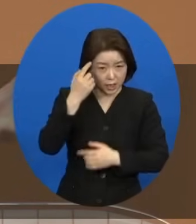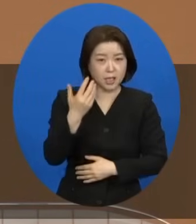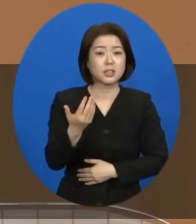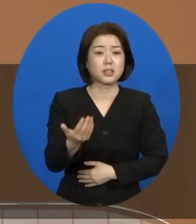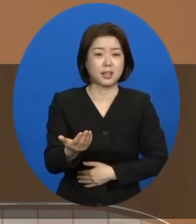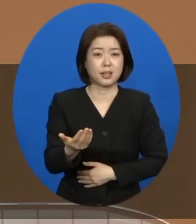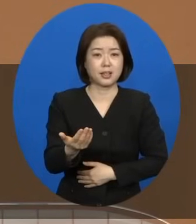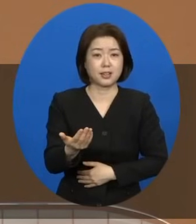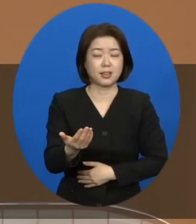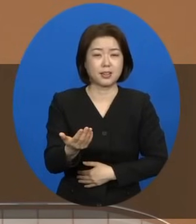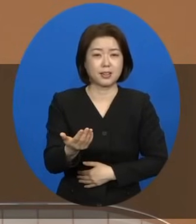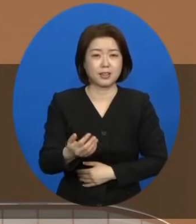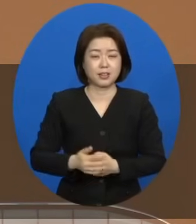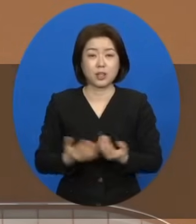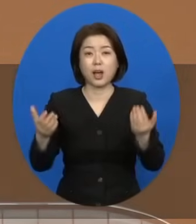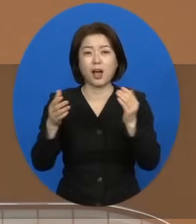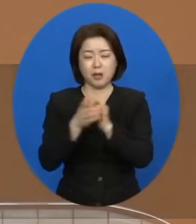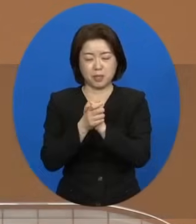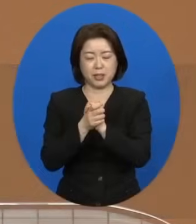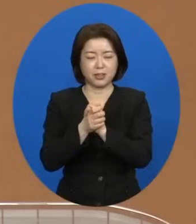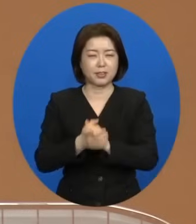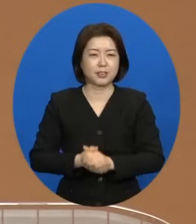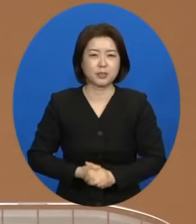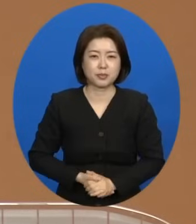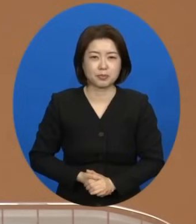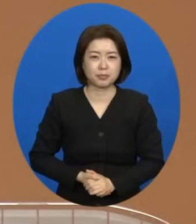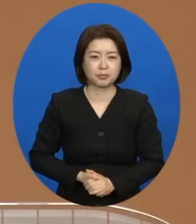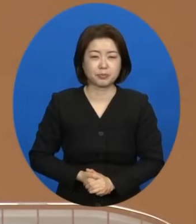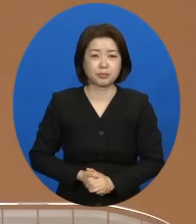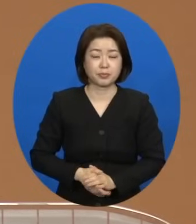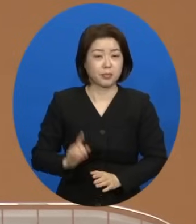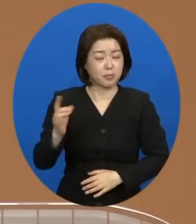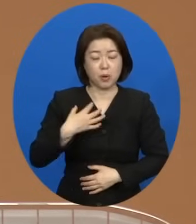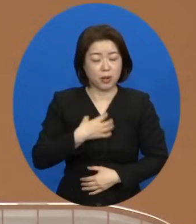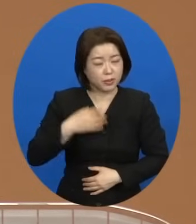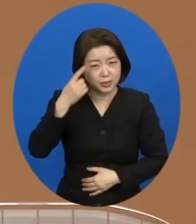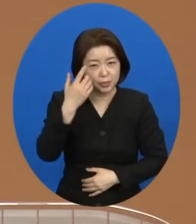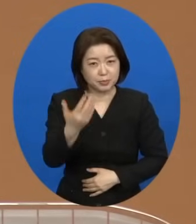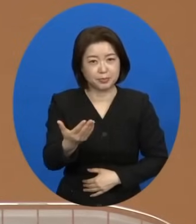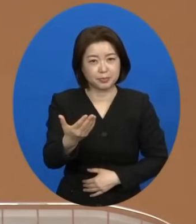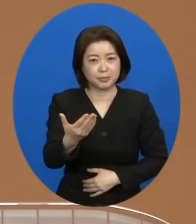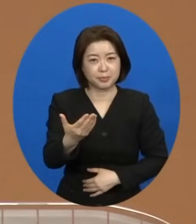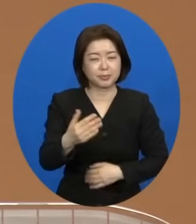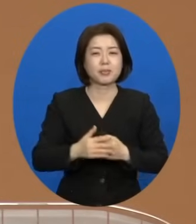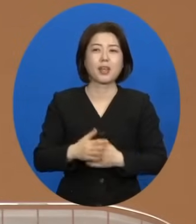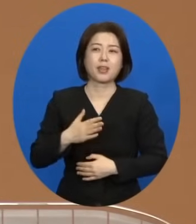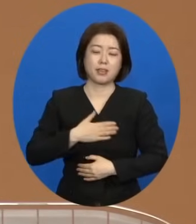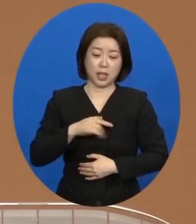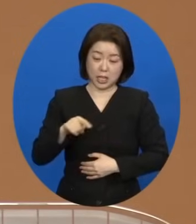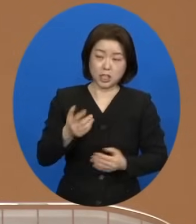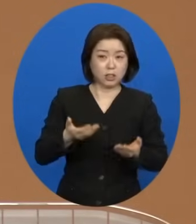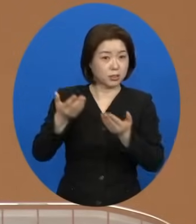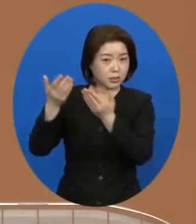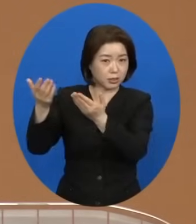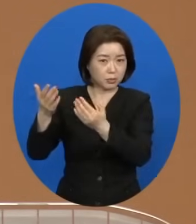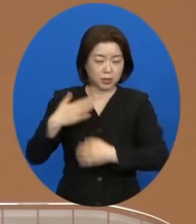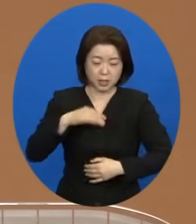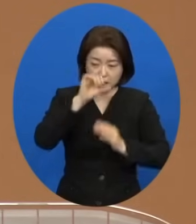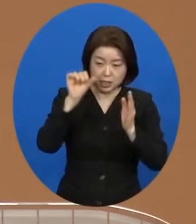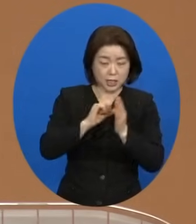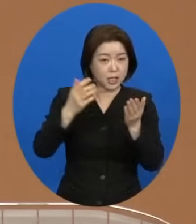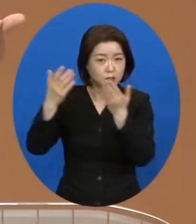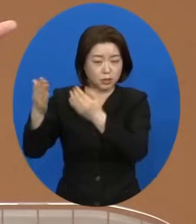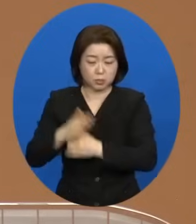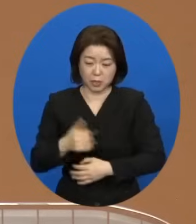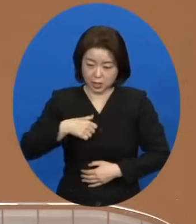아니하겠느냐 아멘이 무엇이 걱정이 되십니까 내가 이거를 드리면 내 인생을 바치면